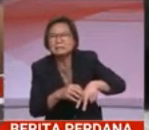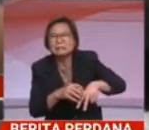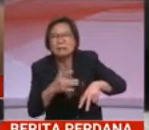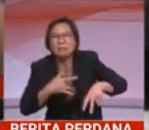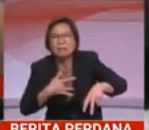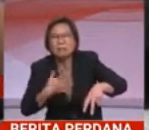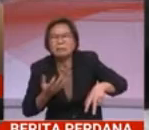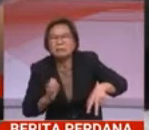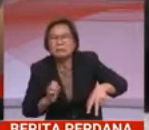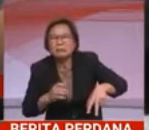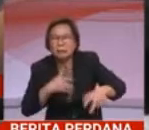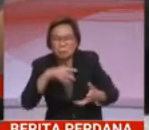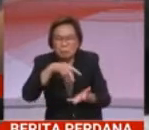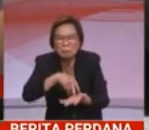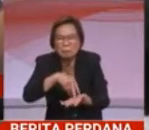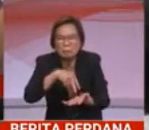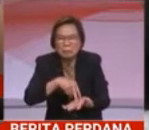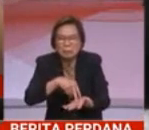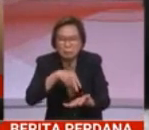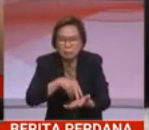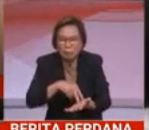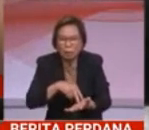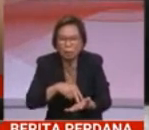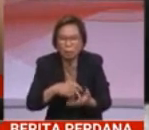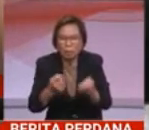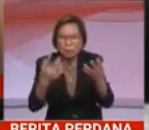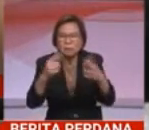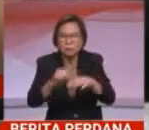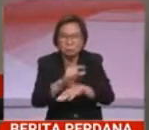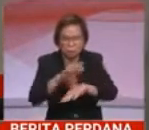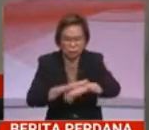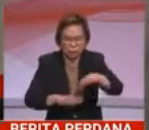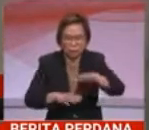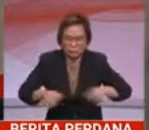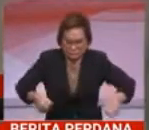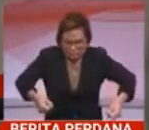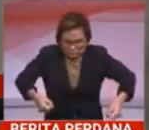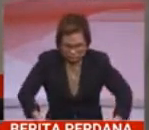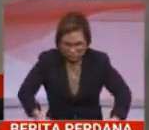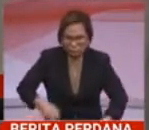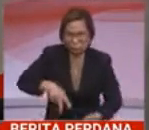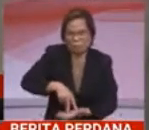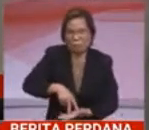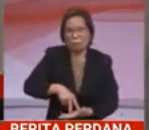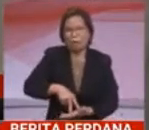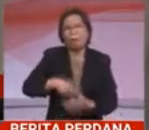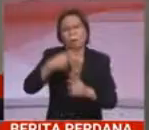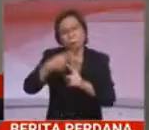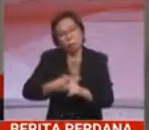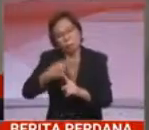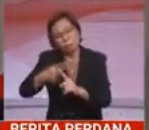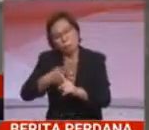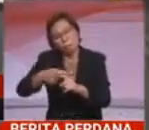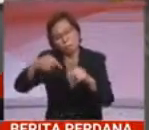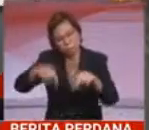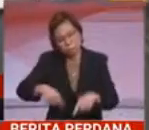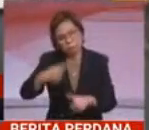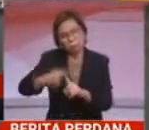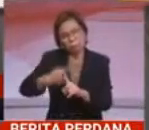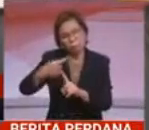nak berdiri pun banyak apa banyak menggunakan tenaga tangan. Tapi selama beberapa bulan kat sini,